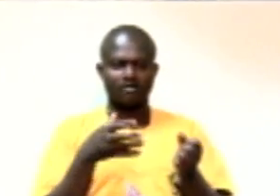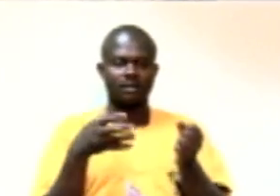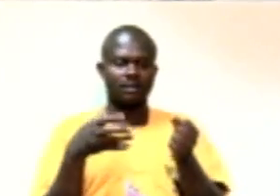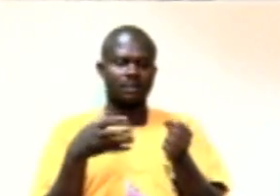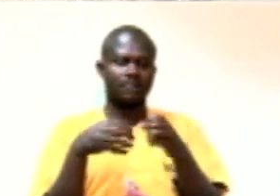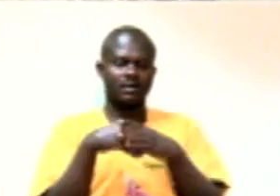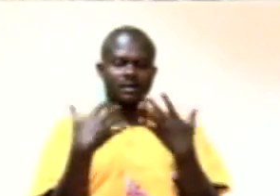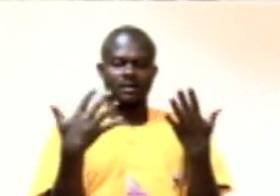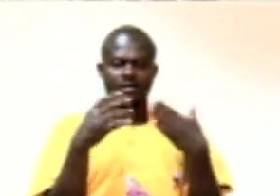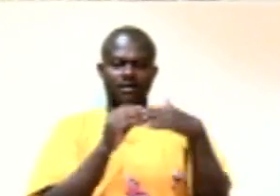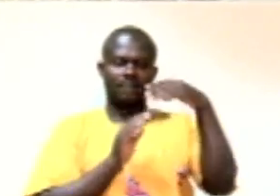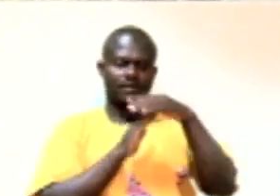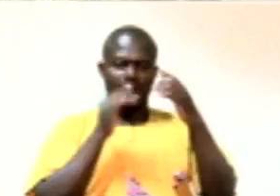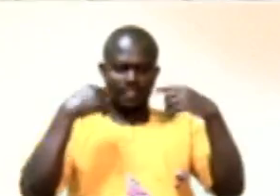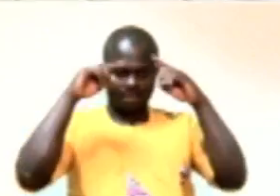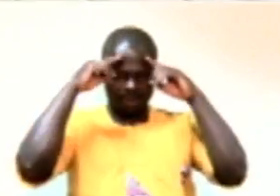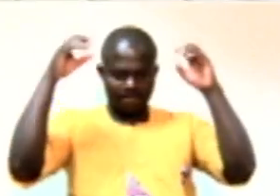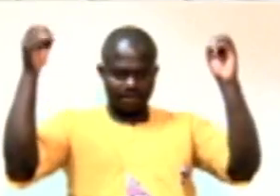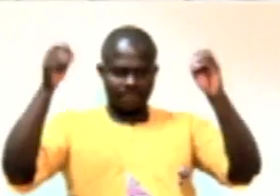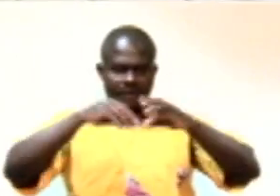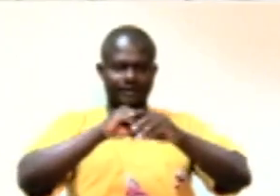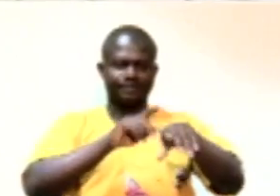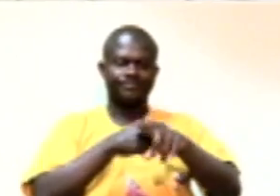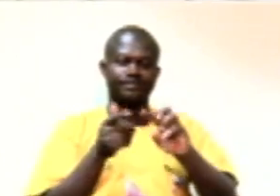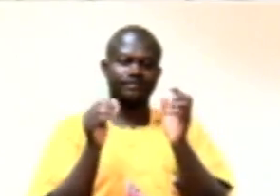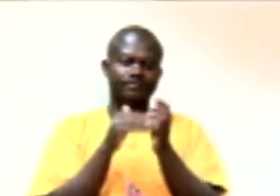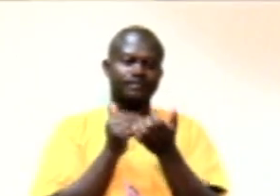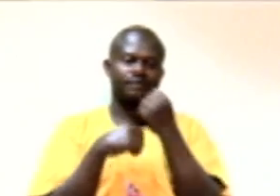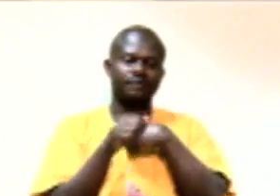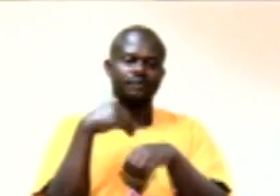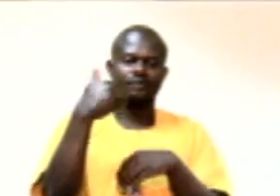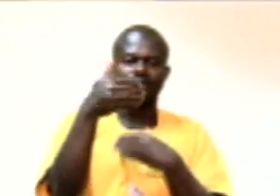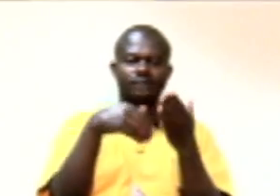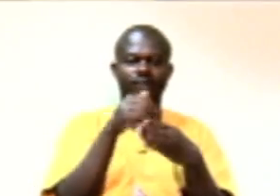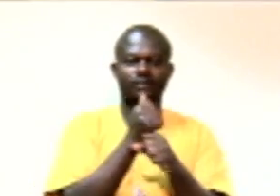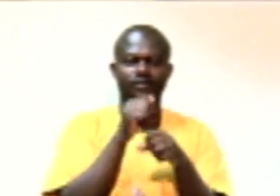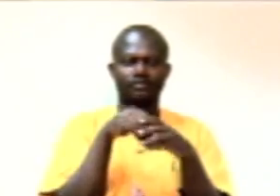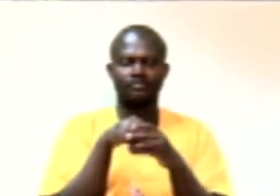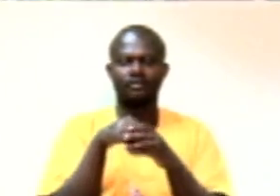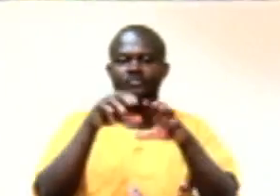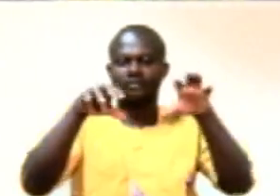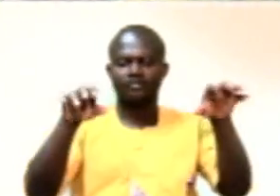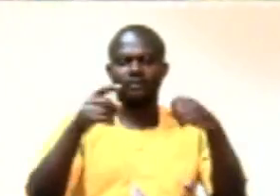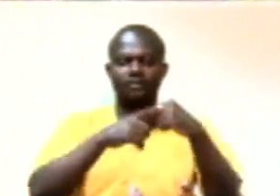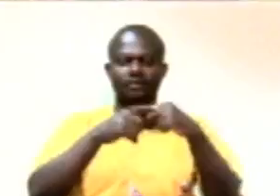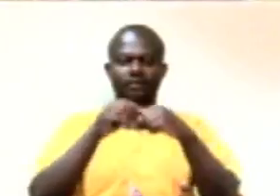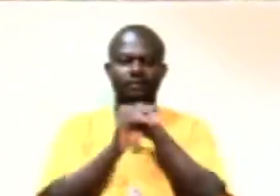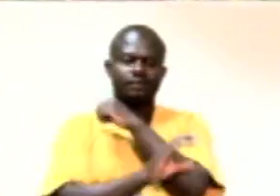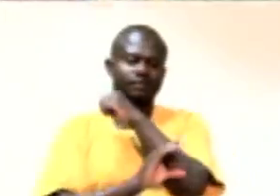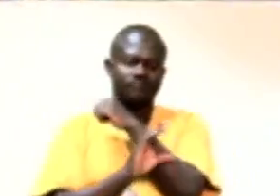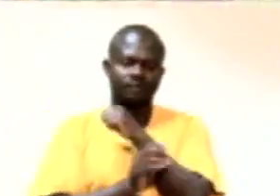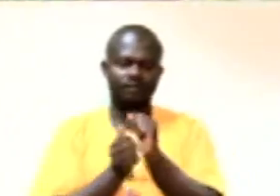maboko y'ubuyobozi bukuru bwa kaminuza buri Kigali, mu gihe nyamara imirimo ya buri munsi ikorerwa muri koleji esheshatu ziri hirya no hino mu